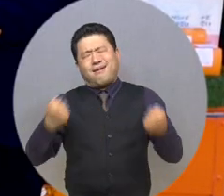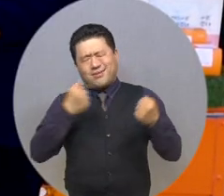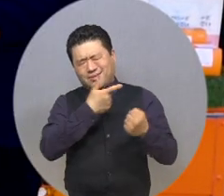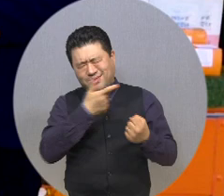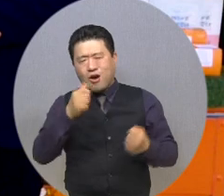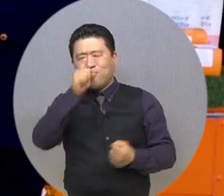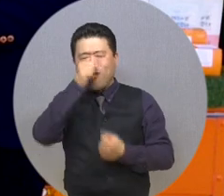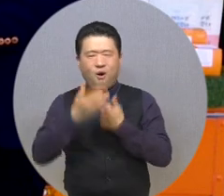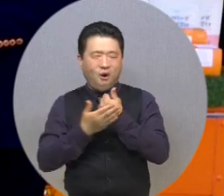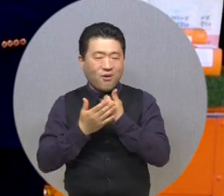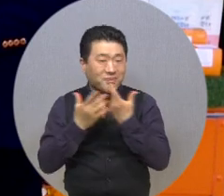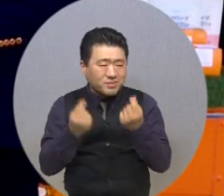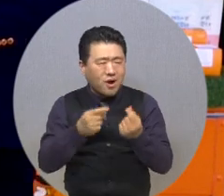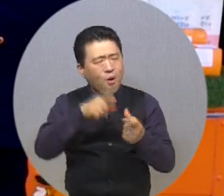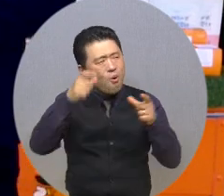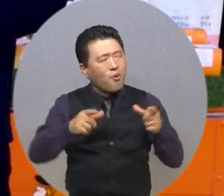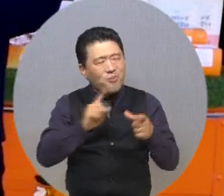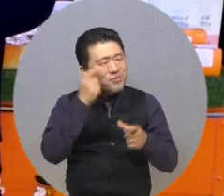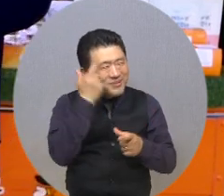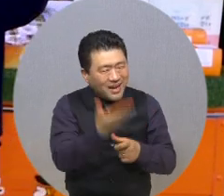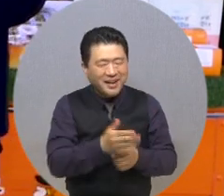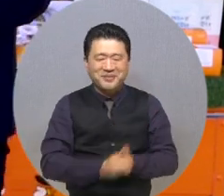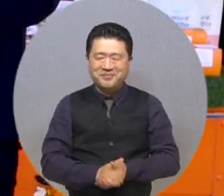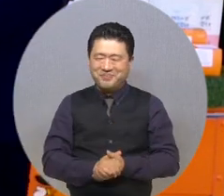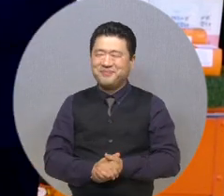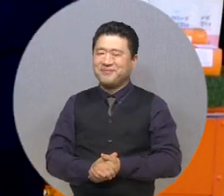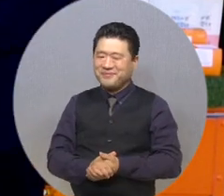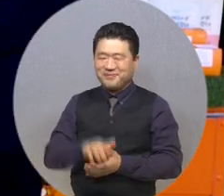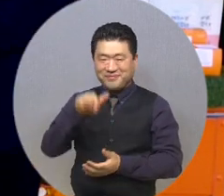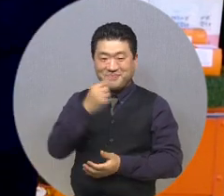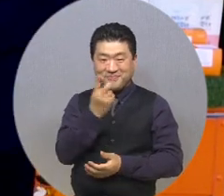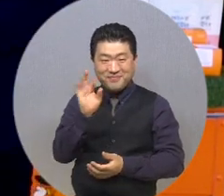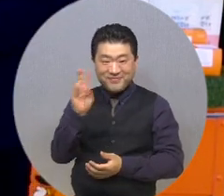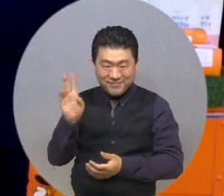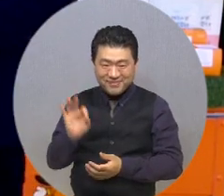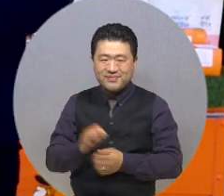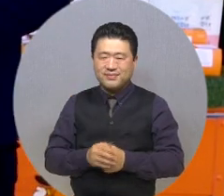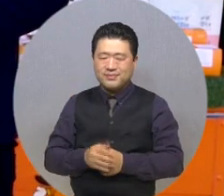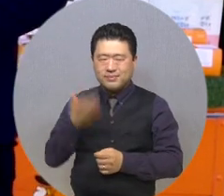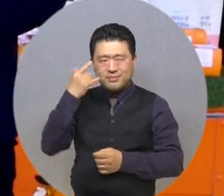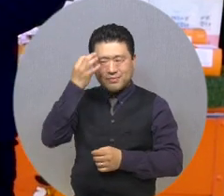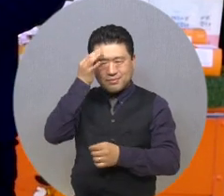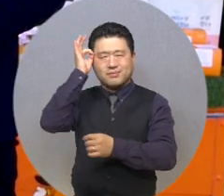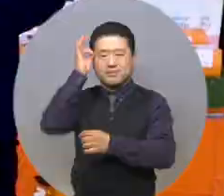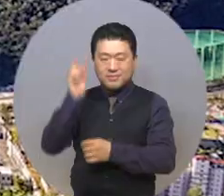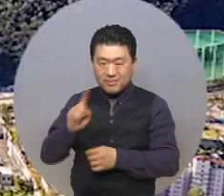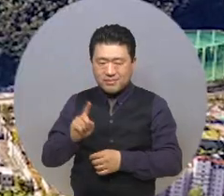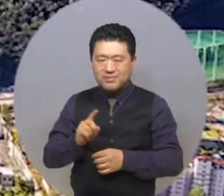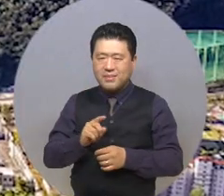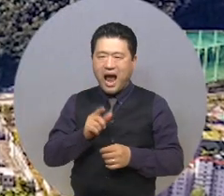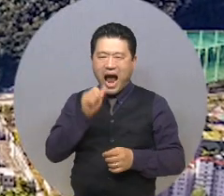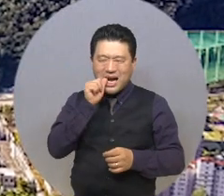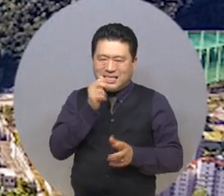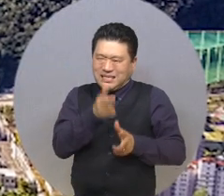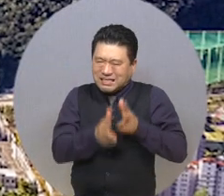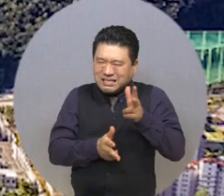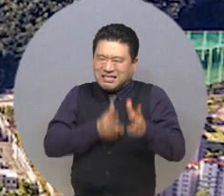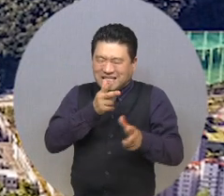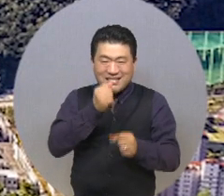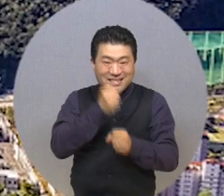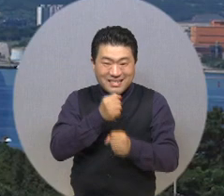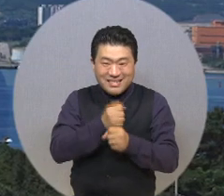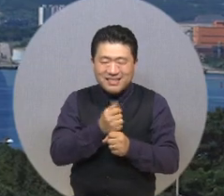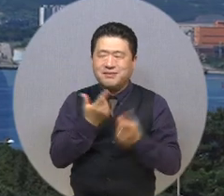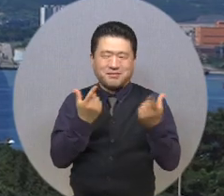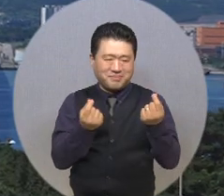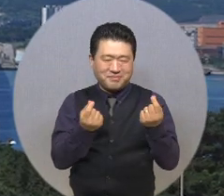네, 맞습니다. 광양 어떤 곳인가요? 네, 광양은, 네, 먼저 연상되는 것은 광양 제철소를 떠올 거예요.